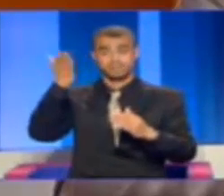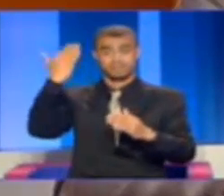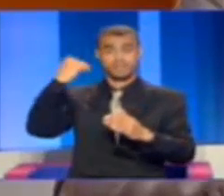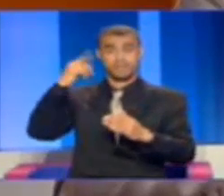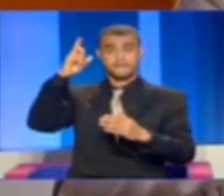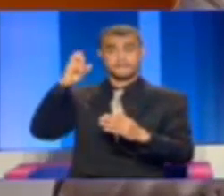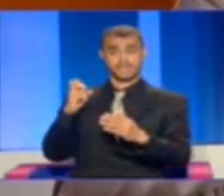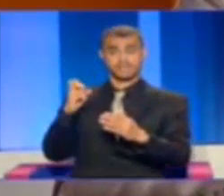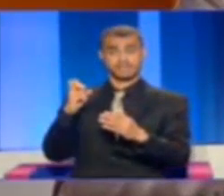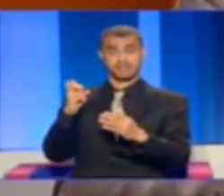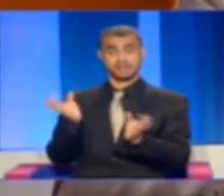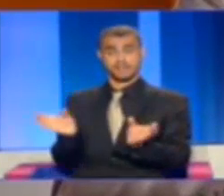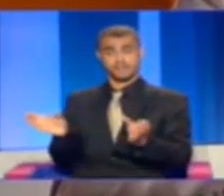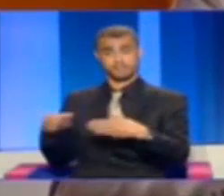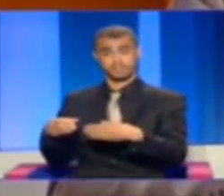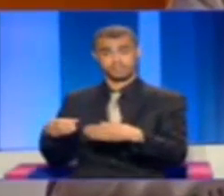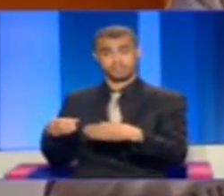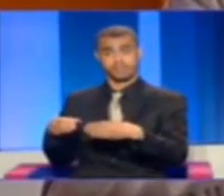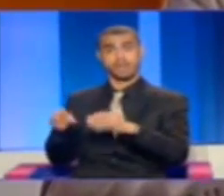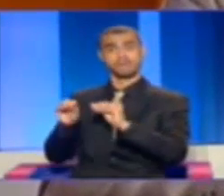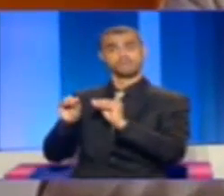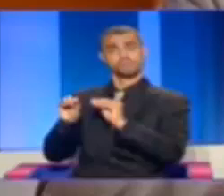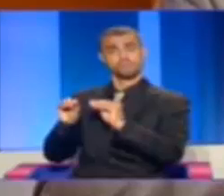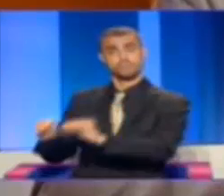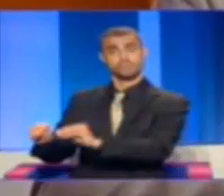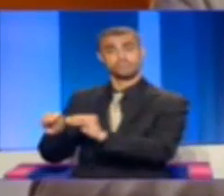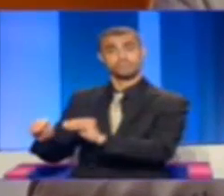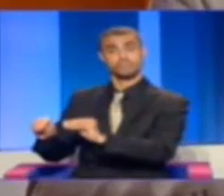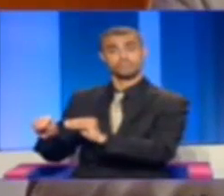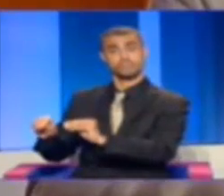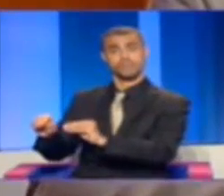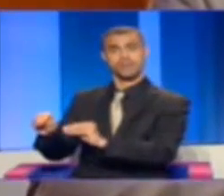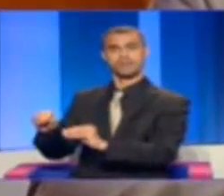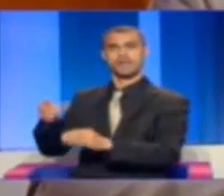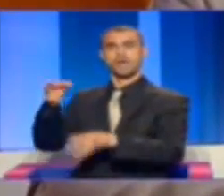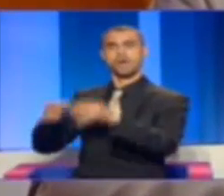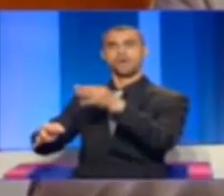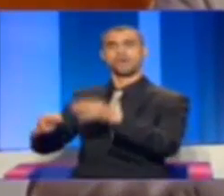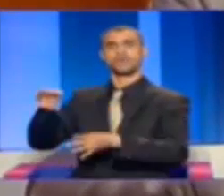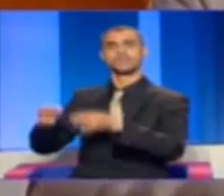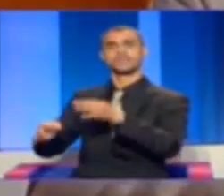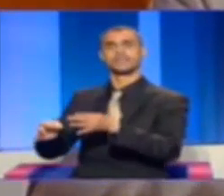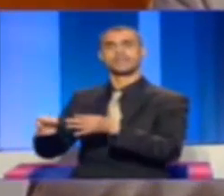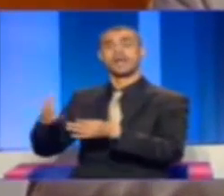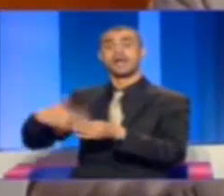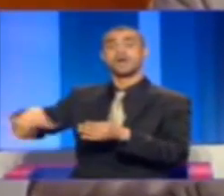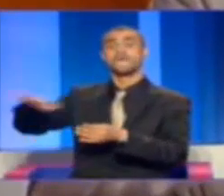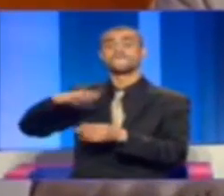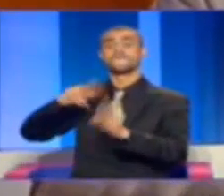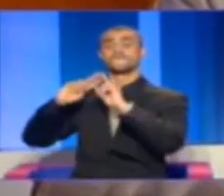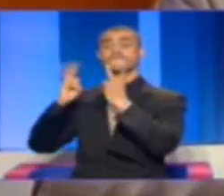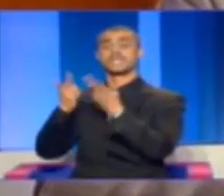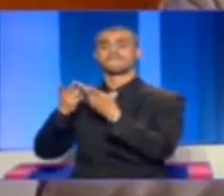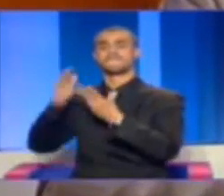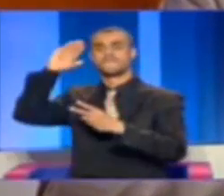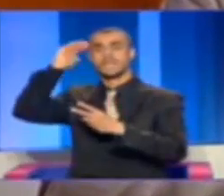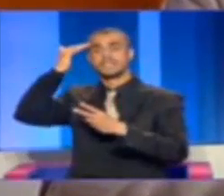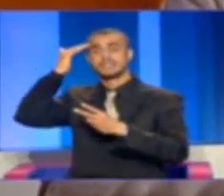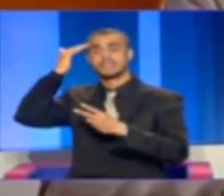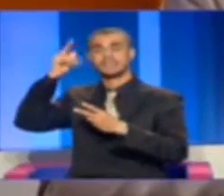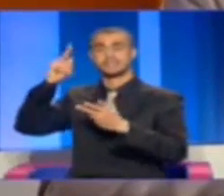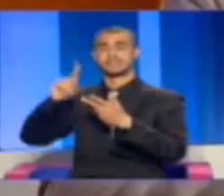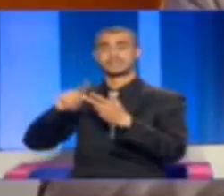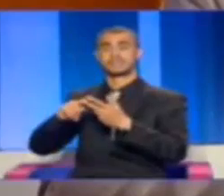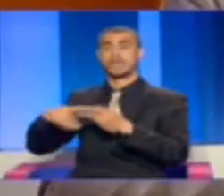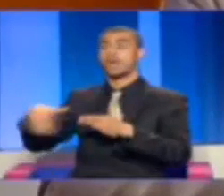فاس، والحمد لله في الدورة الثانية دابا الآن درنا الدورة الأولى لفائدة القضاة ديال المحكمات فاس كلها، الدورة الثانية